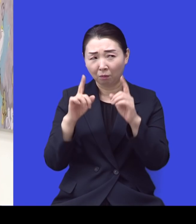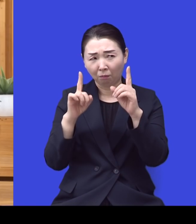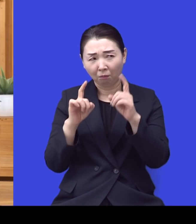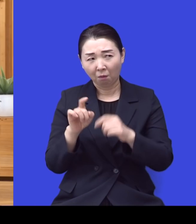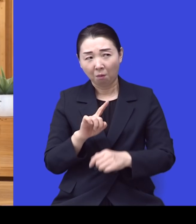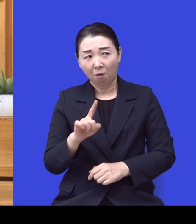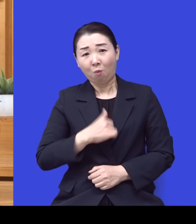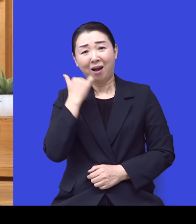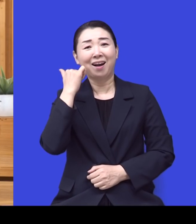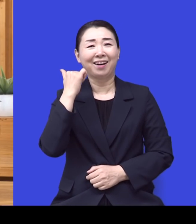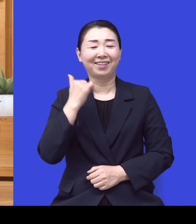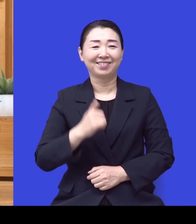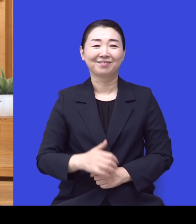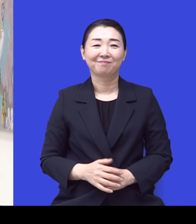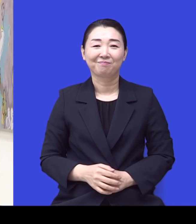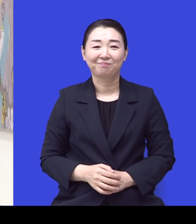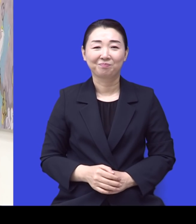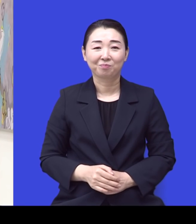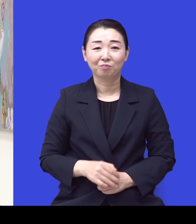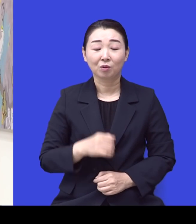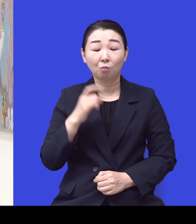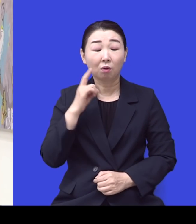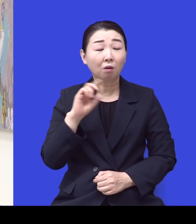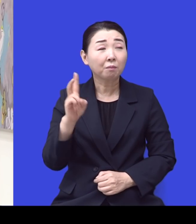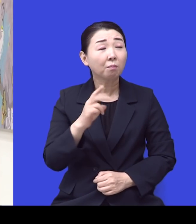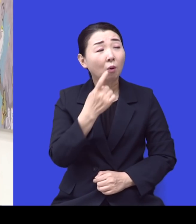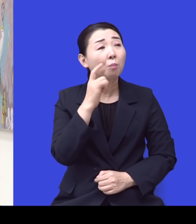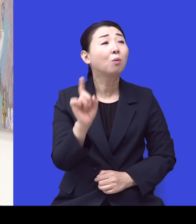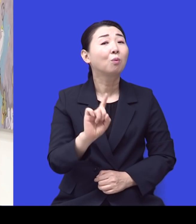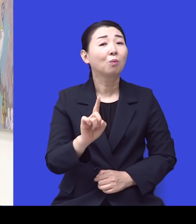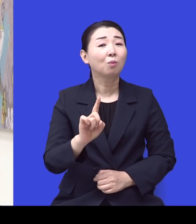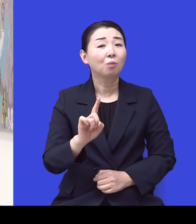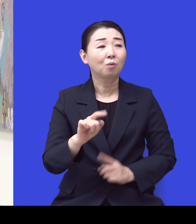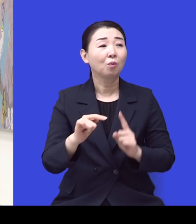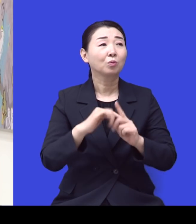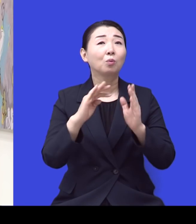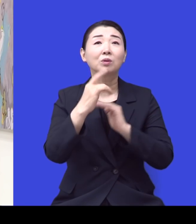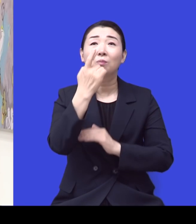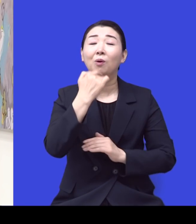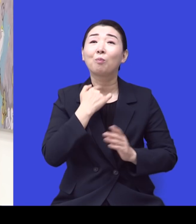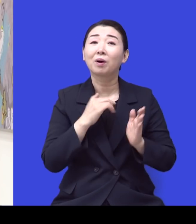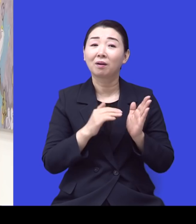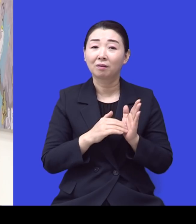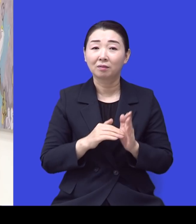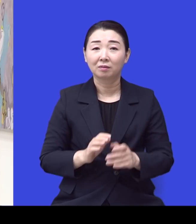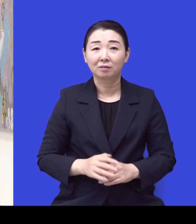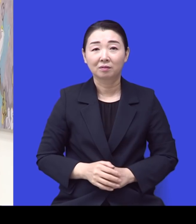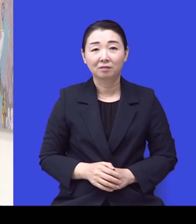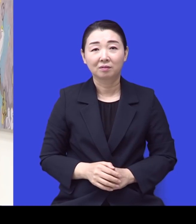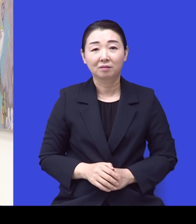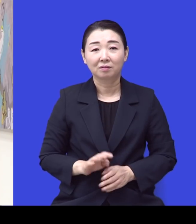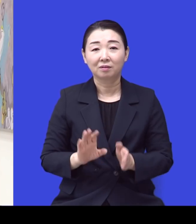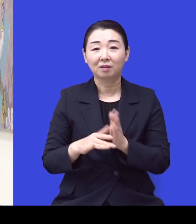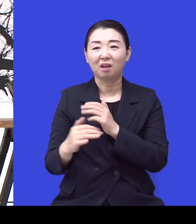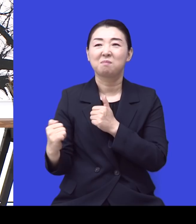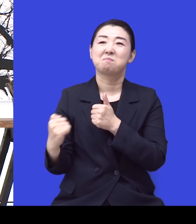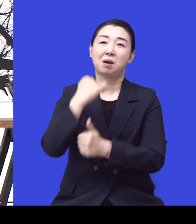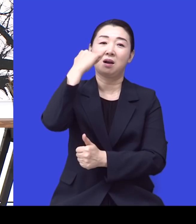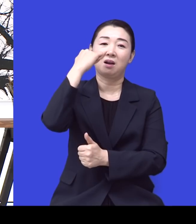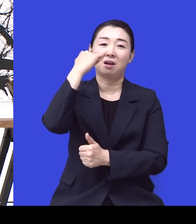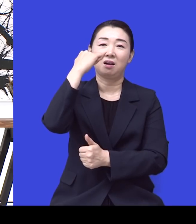너무 화가 나셨어요. 네 갑자기 그 어디서 배웠냐 예. 그러는 걸 교회에서 그런다고 하더니만 그때 저를